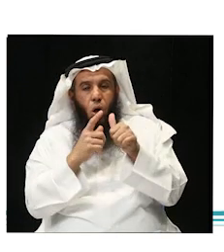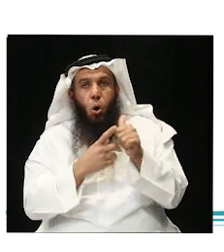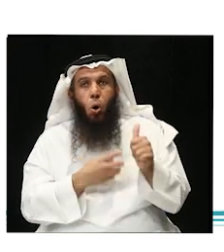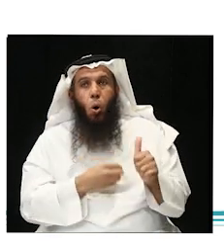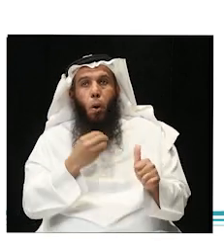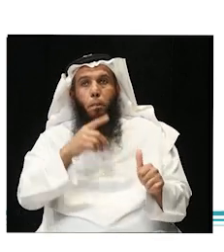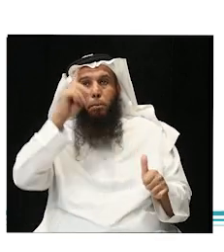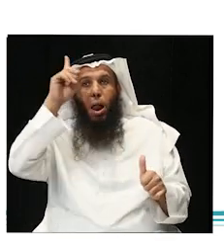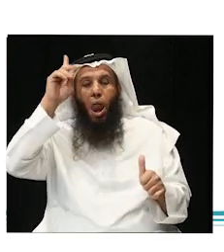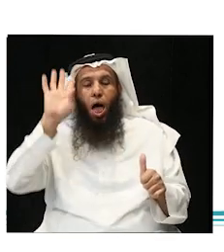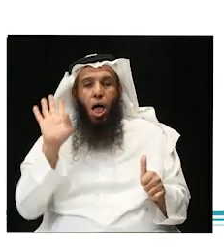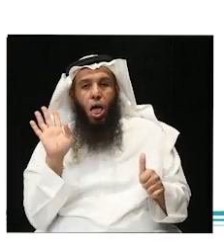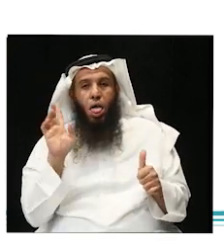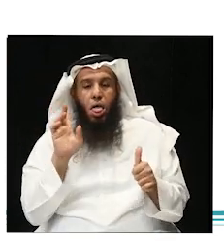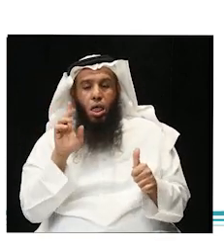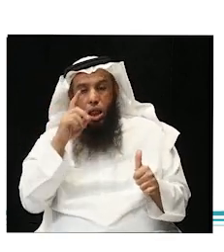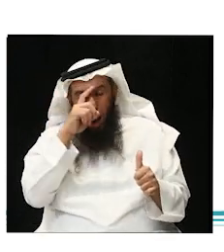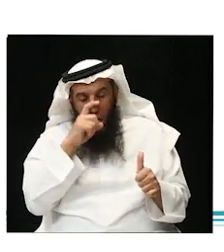الله